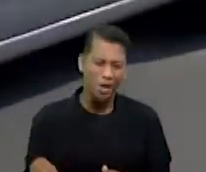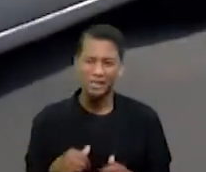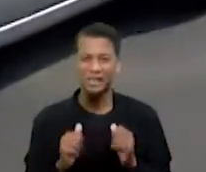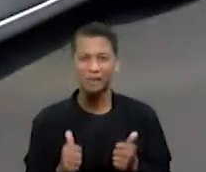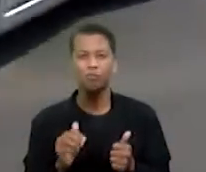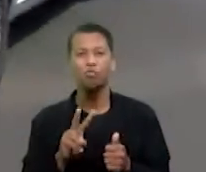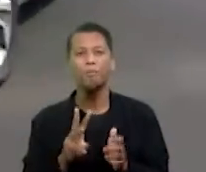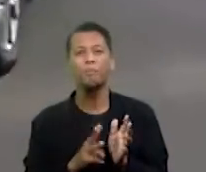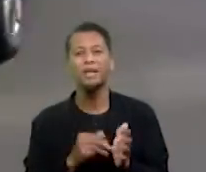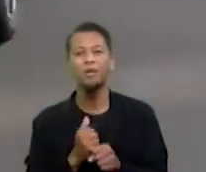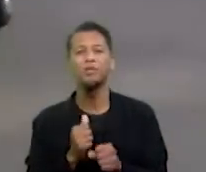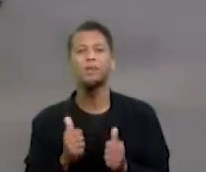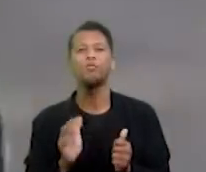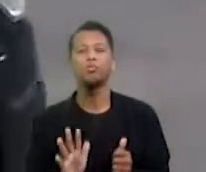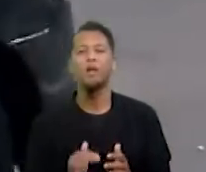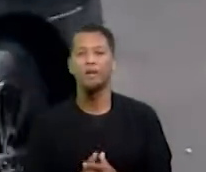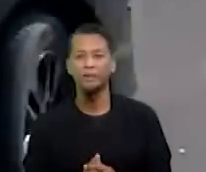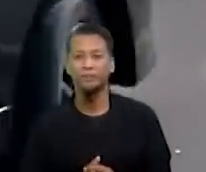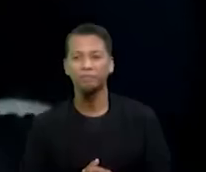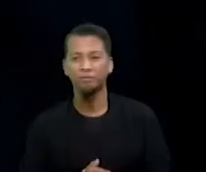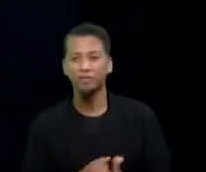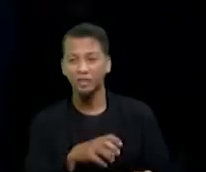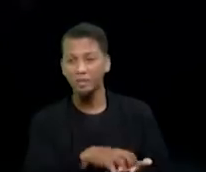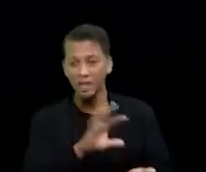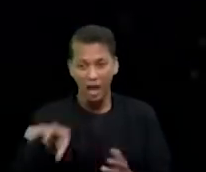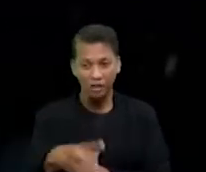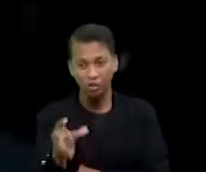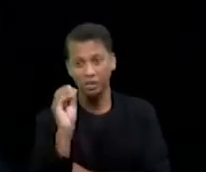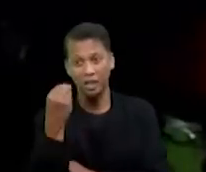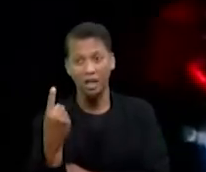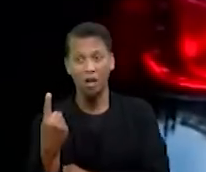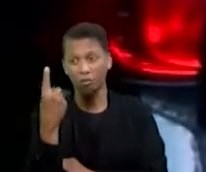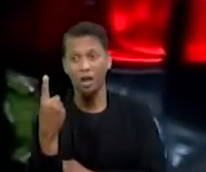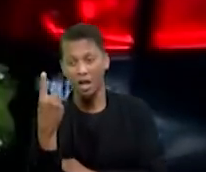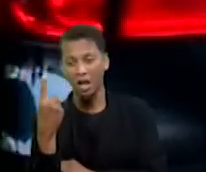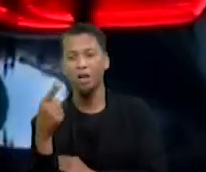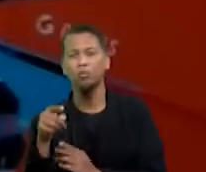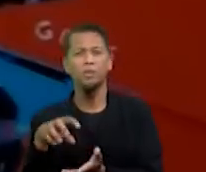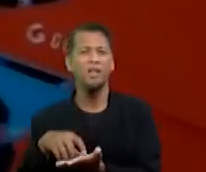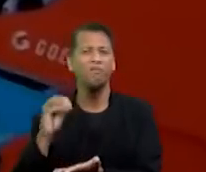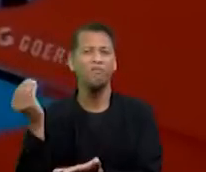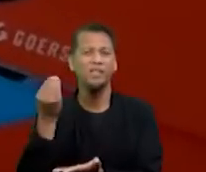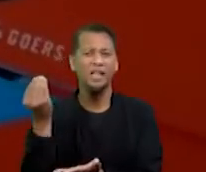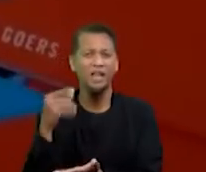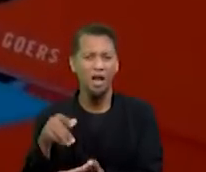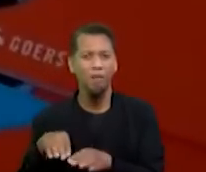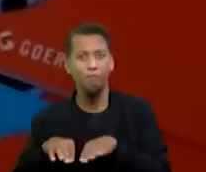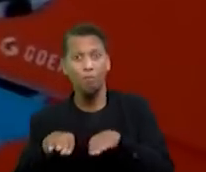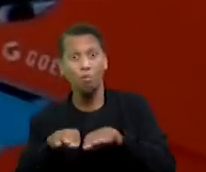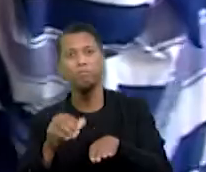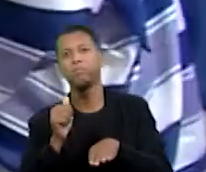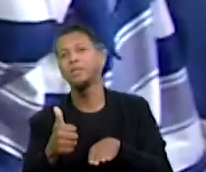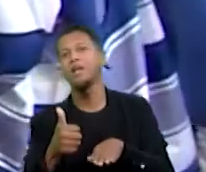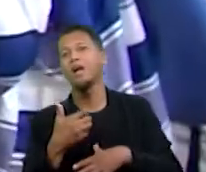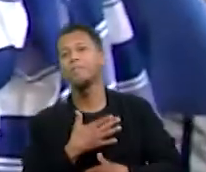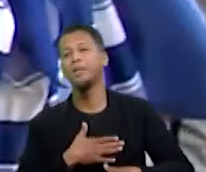Meski balapan Formula E digelar di kawasan Ancol, namun para pengunjung kawasan wisata Ancol juga masih tetap bisa masuk kawasan ini dan menikmati